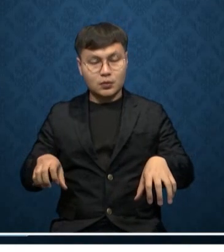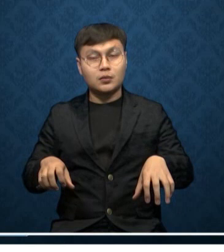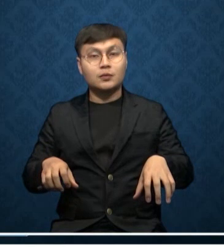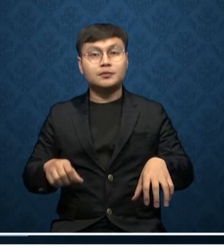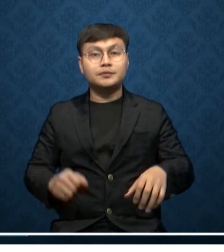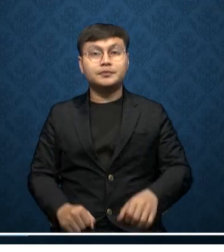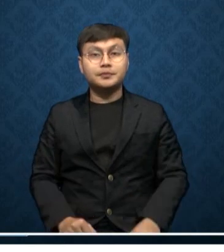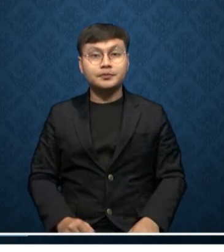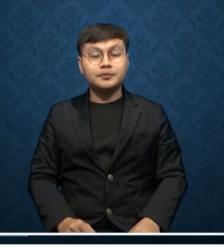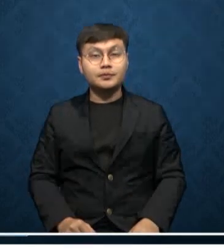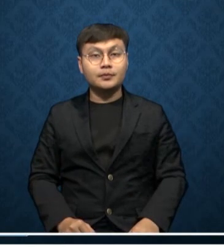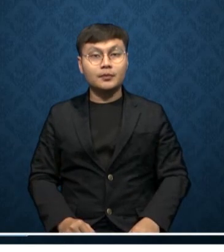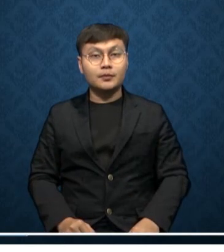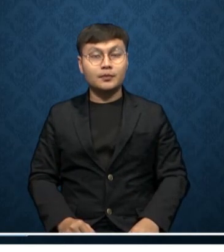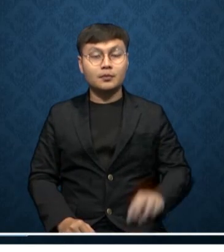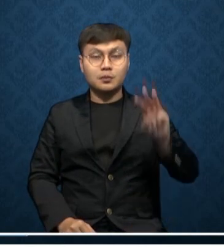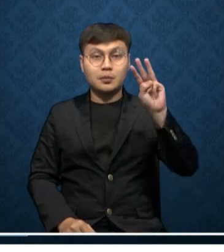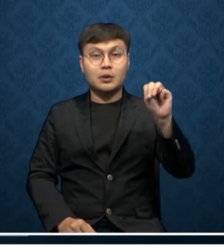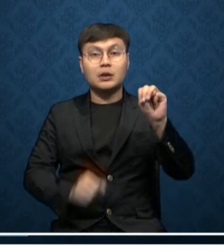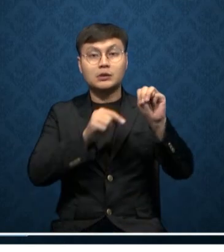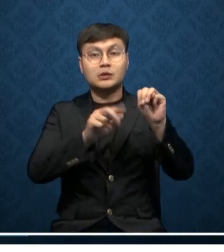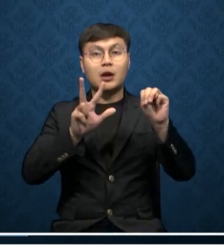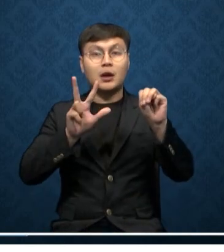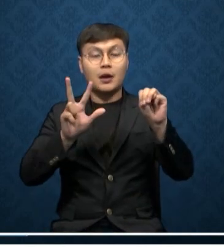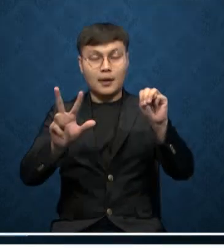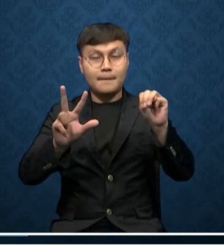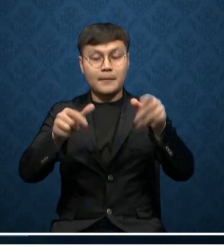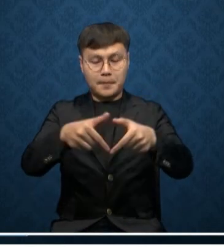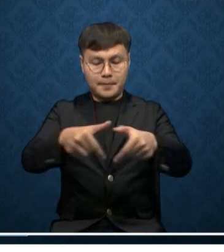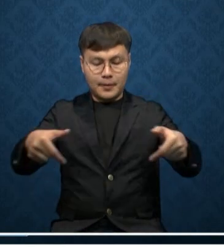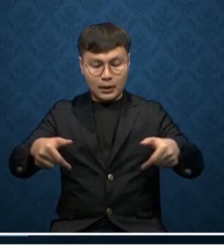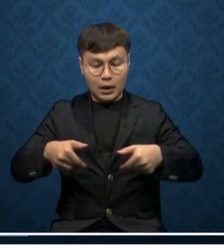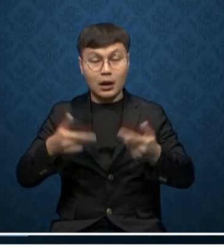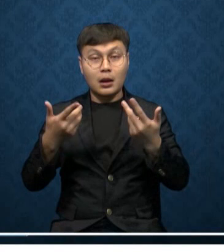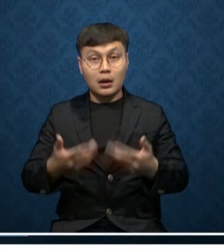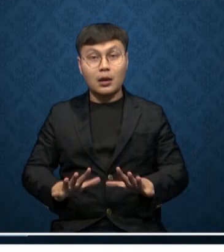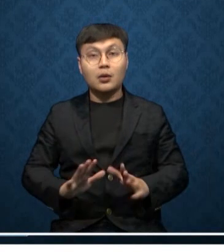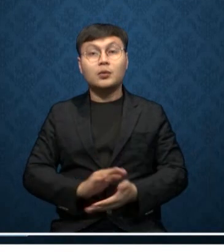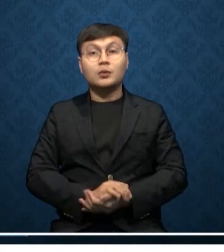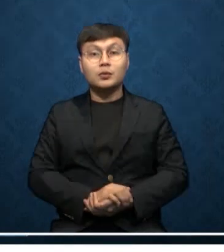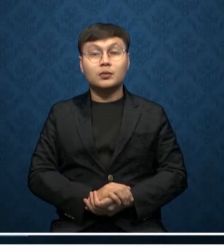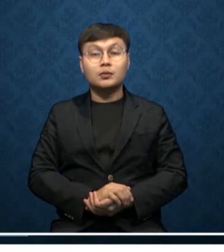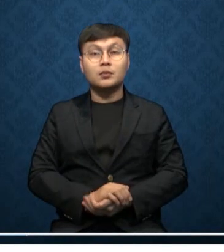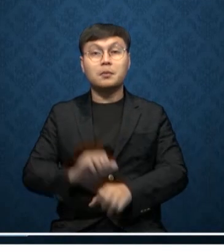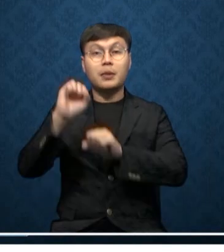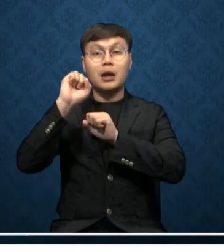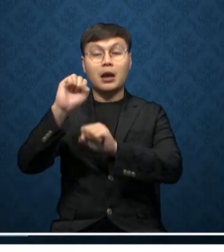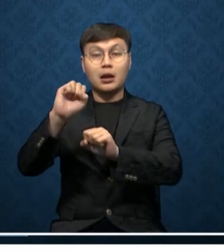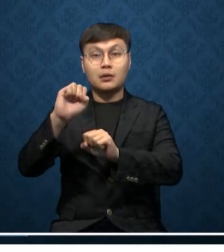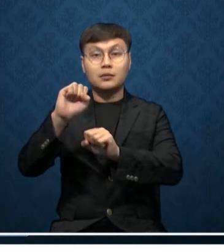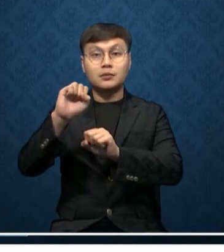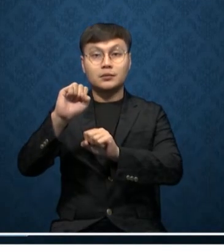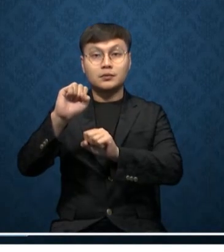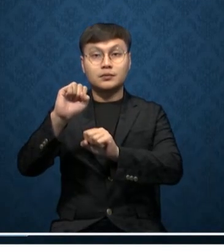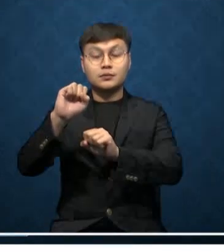มาตรา 3ของกฎหมายดังกล่าวเนี่ยนะก็ได้รายงานแล้วครับว่าขณะนี้เนี่ยหน่วยงานประกาศตัวมาแล้วครับว่า